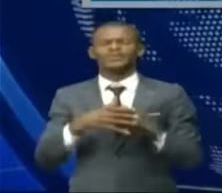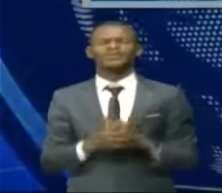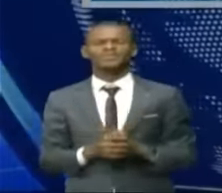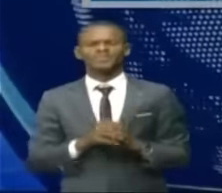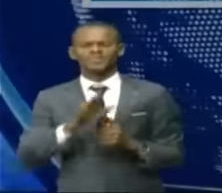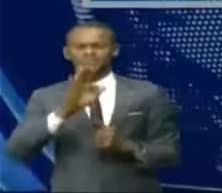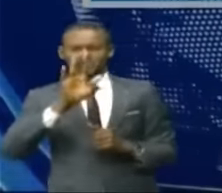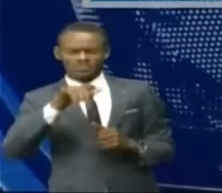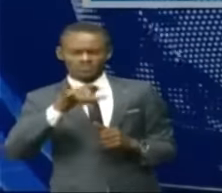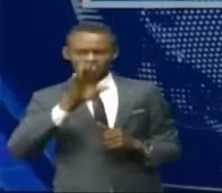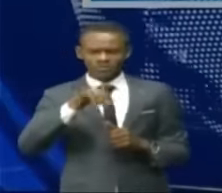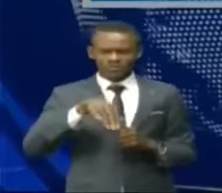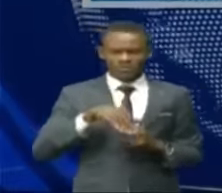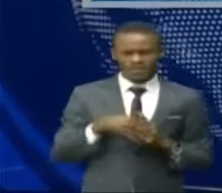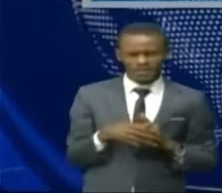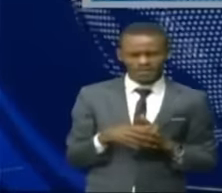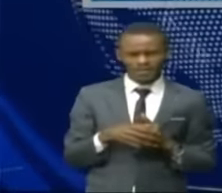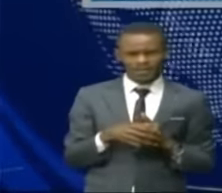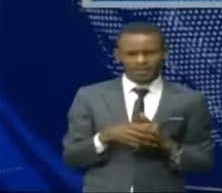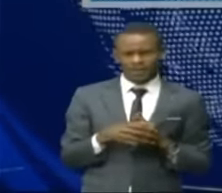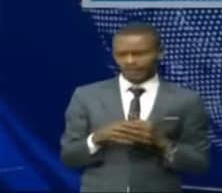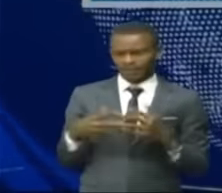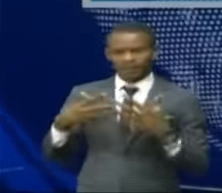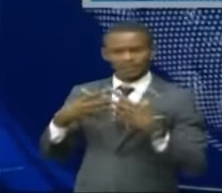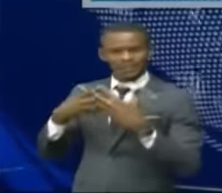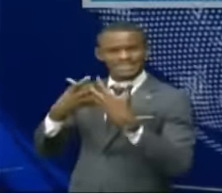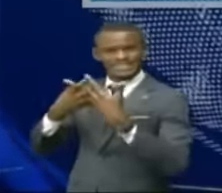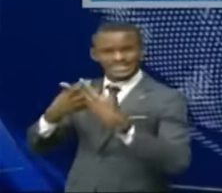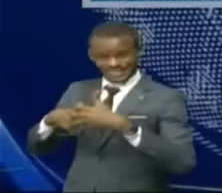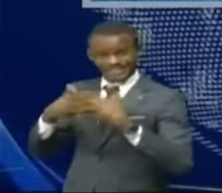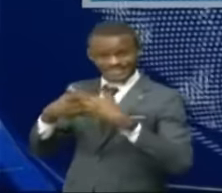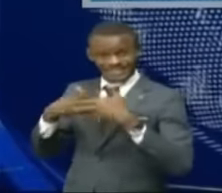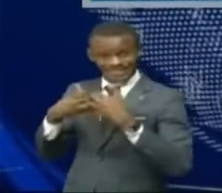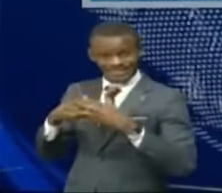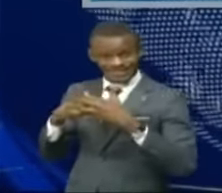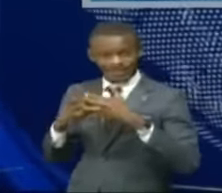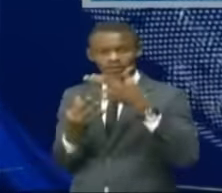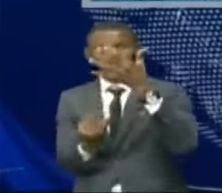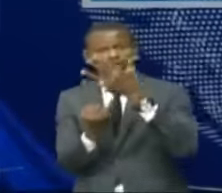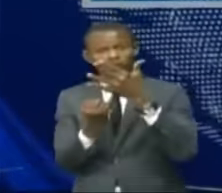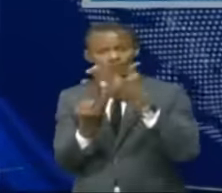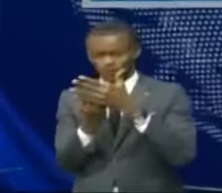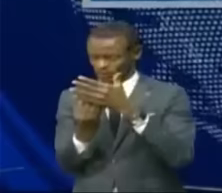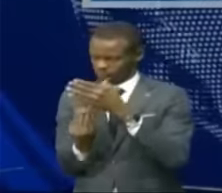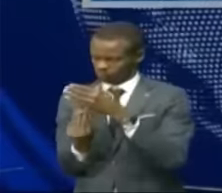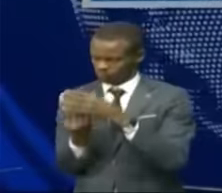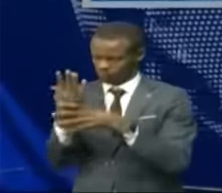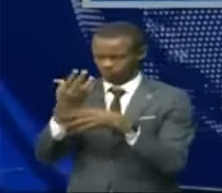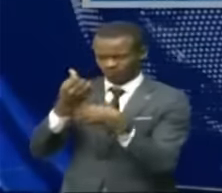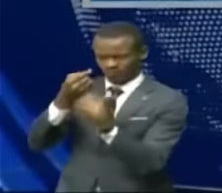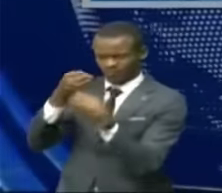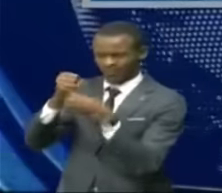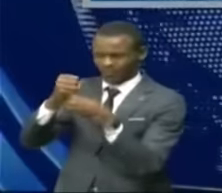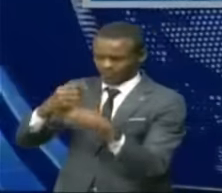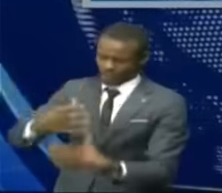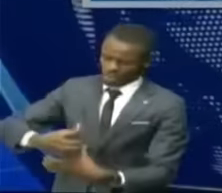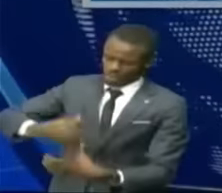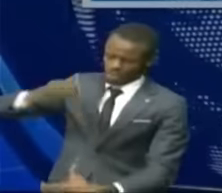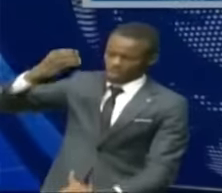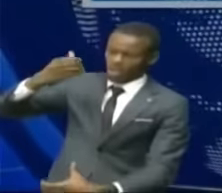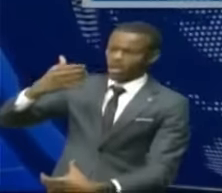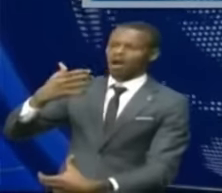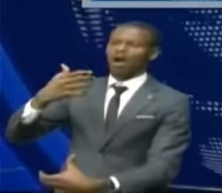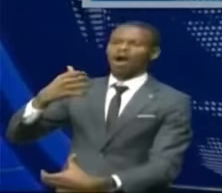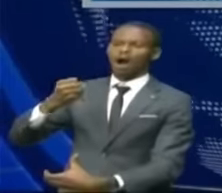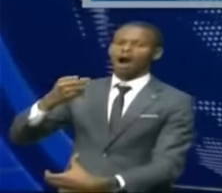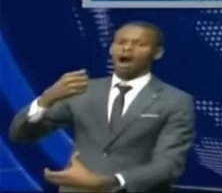Une unité médicale de production d'oxygène dans The Clinton Health Access Initiative, une ONG internationale, l'unité a